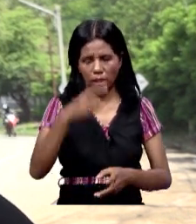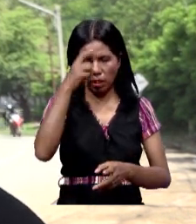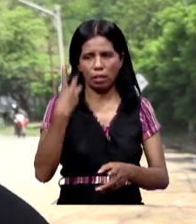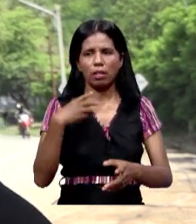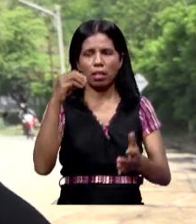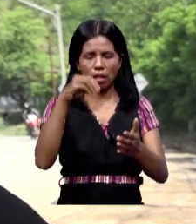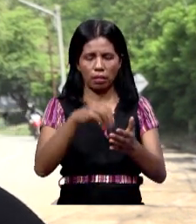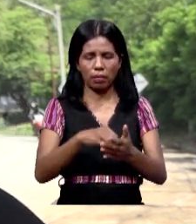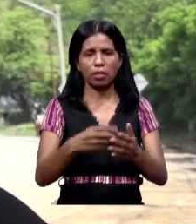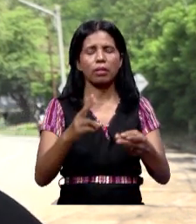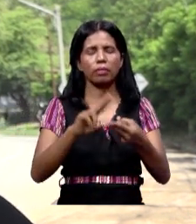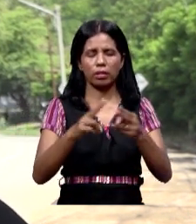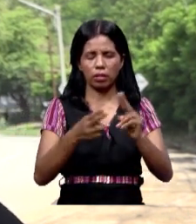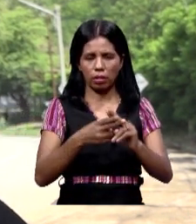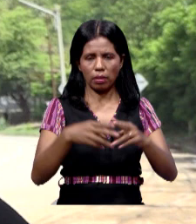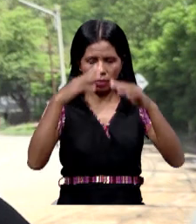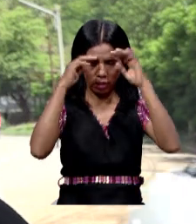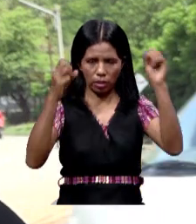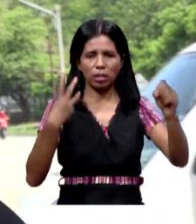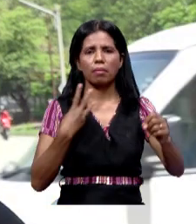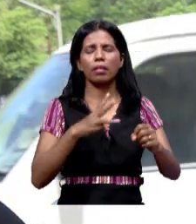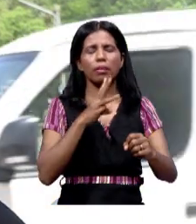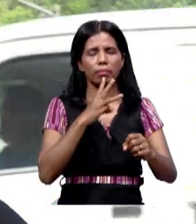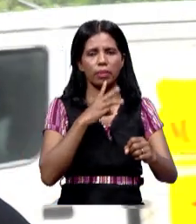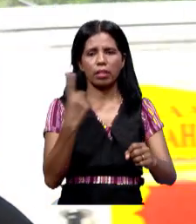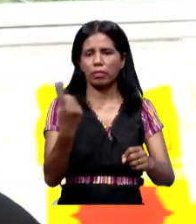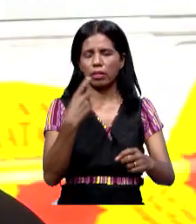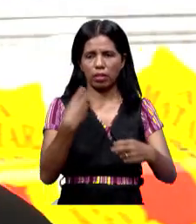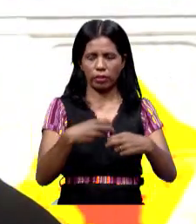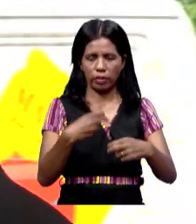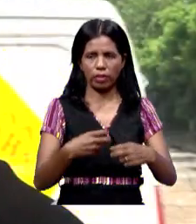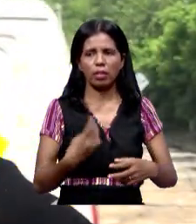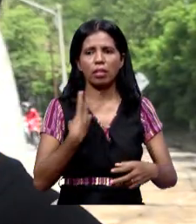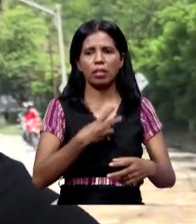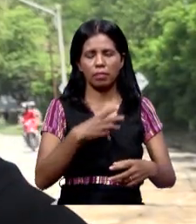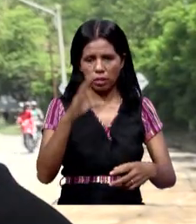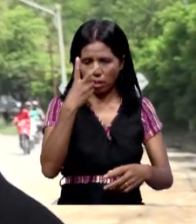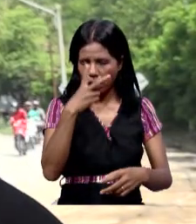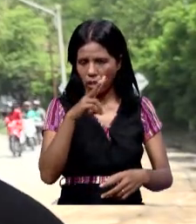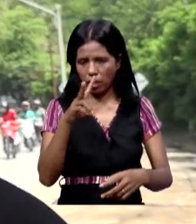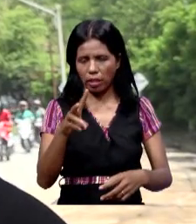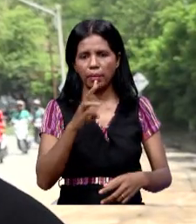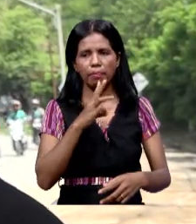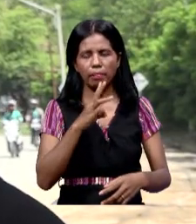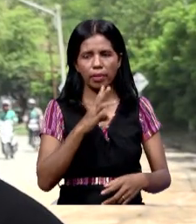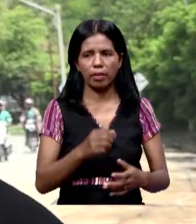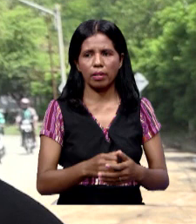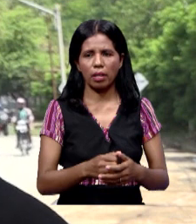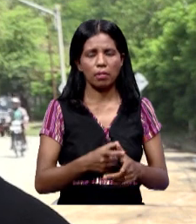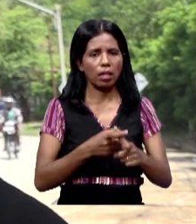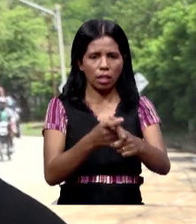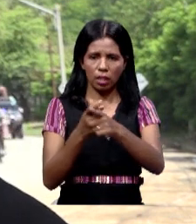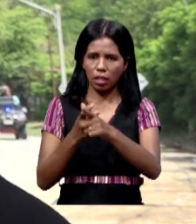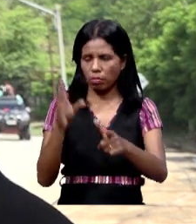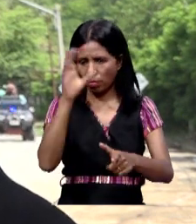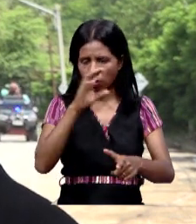utio bizin utio presiden itu sama ini biar saya fatin aras kali ini tempat saya mai ambil siapa malu hobi dan halam aku kelas biar